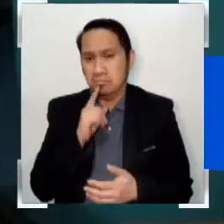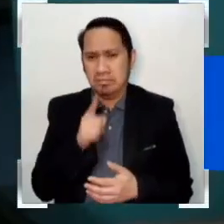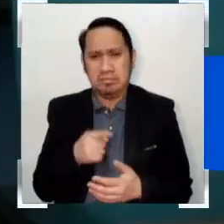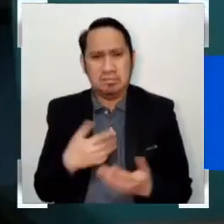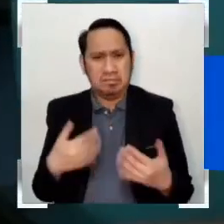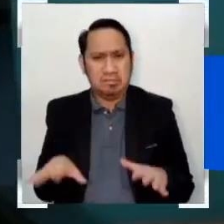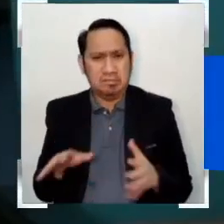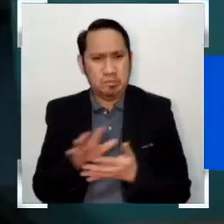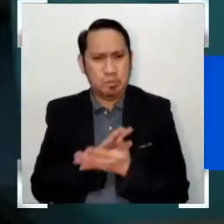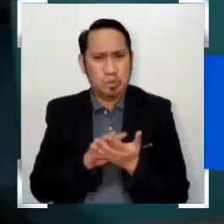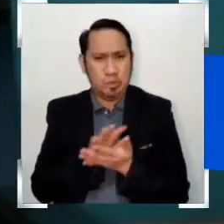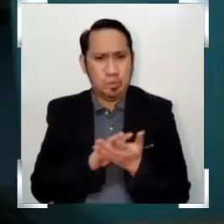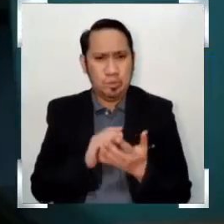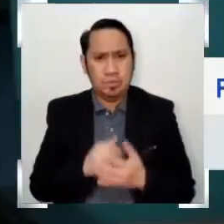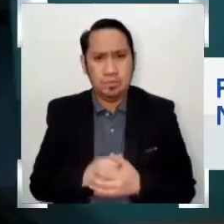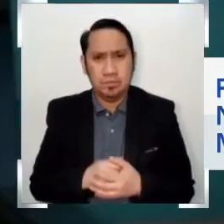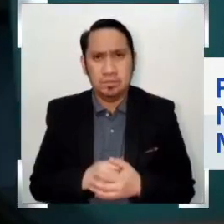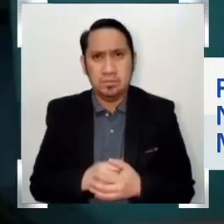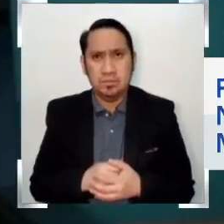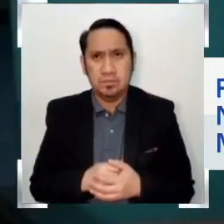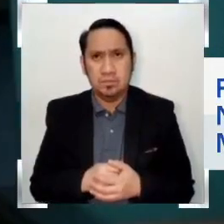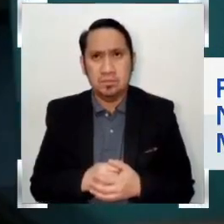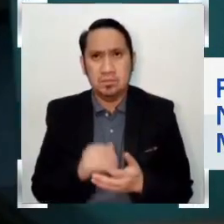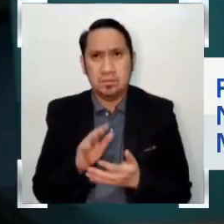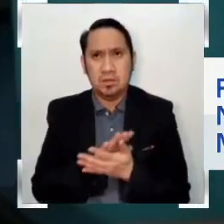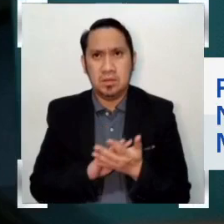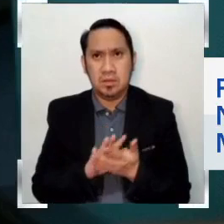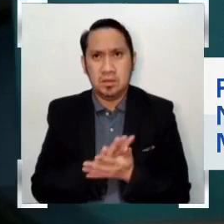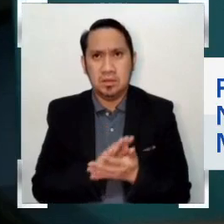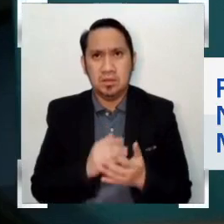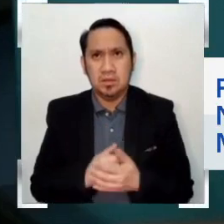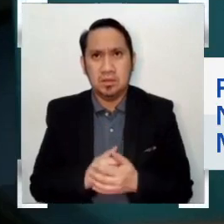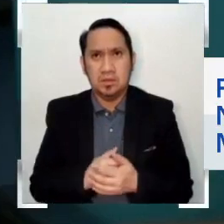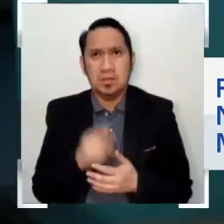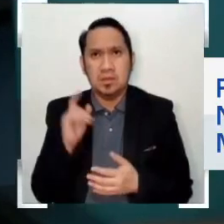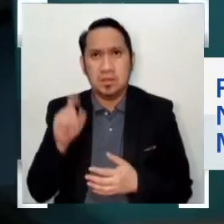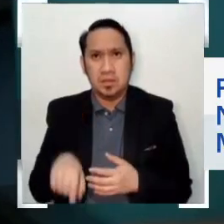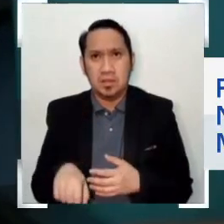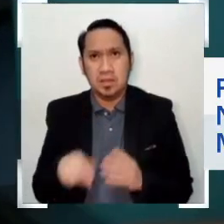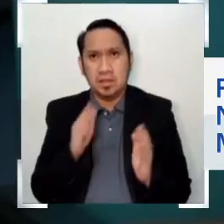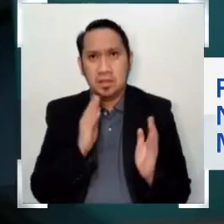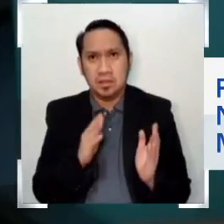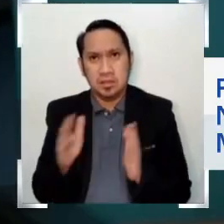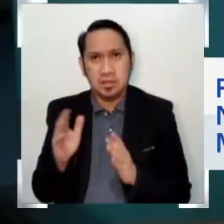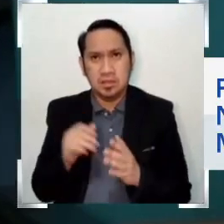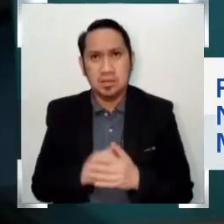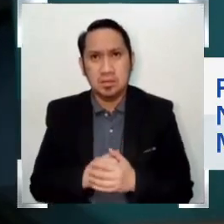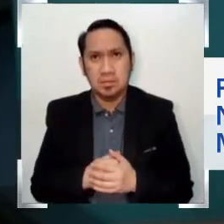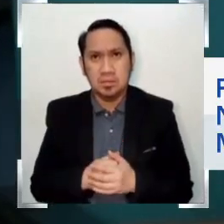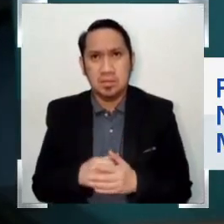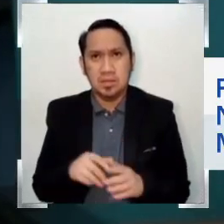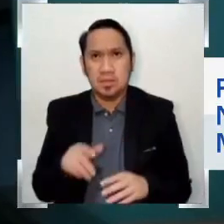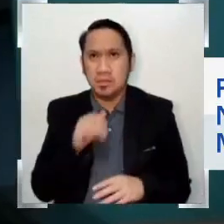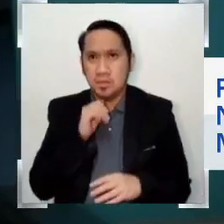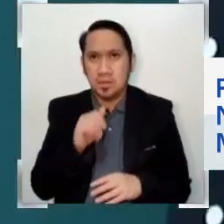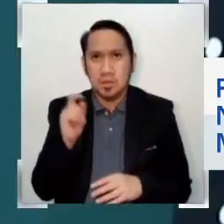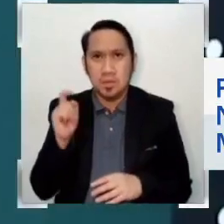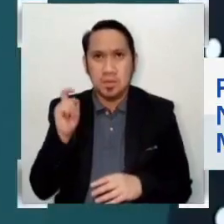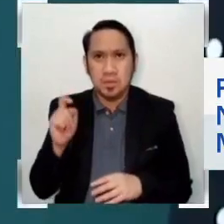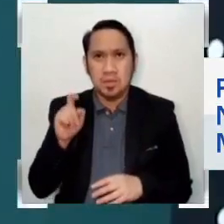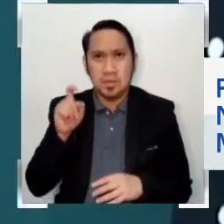Promising kung gano'n yung So, dapat may mga ayusin, di ba? Hindi naman tayo nagmamadali eh. Dapat